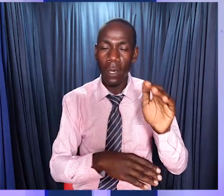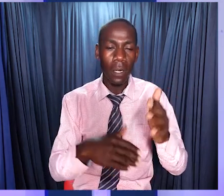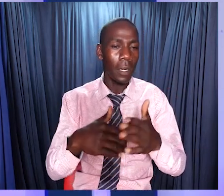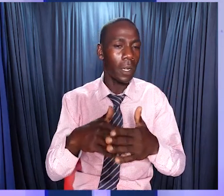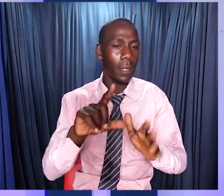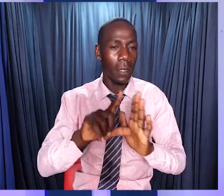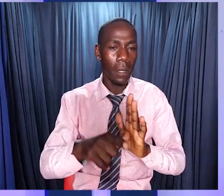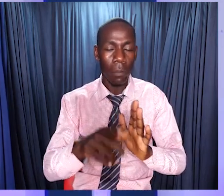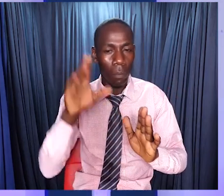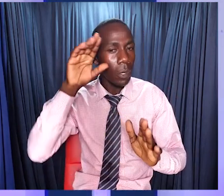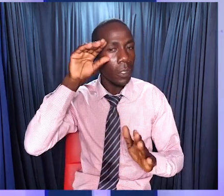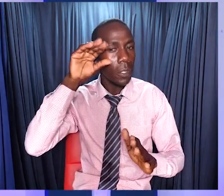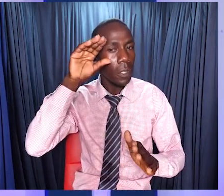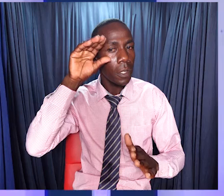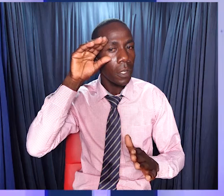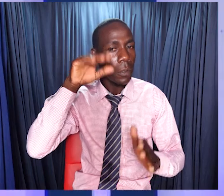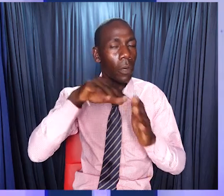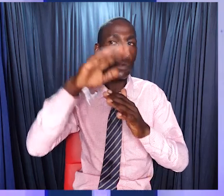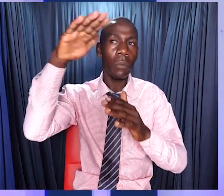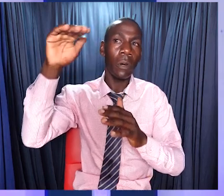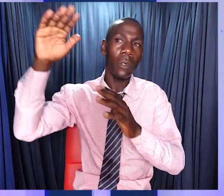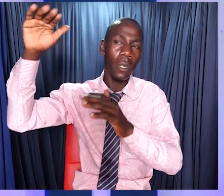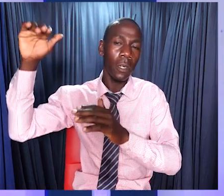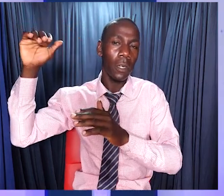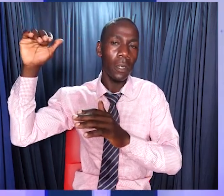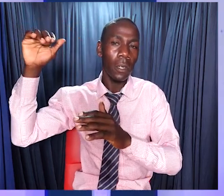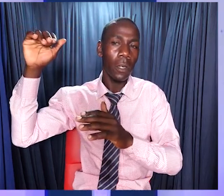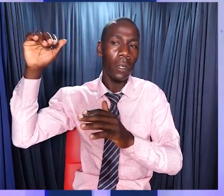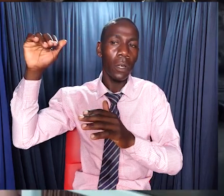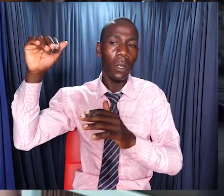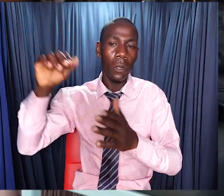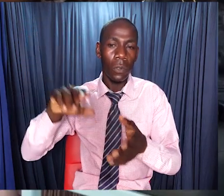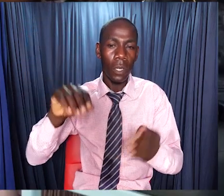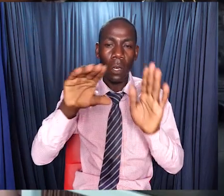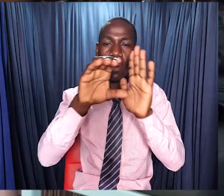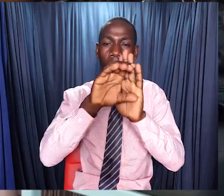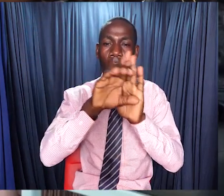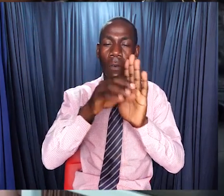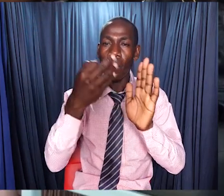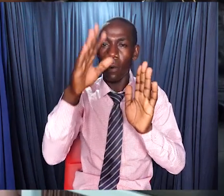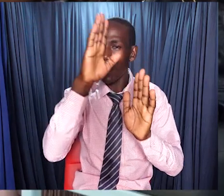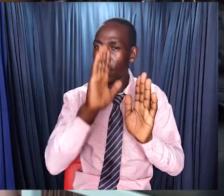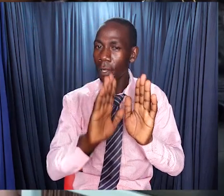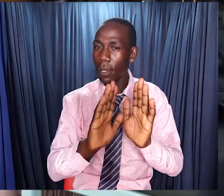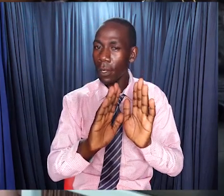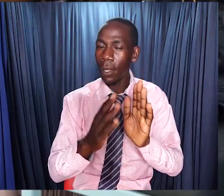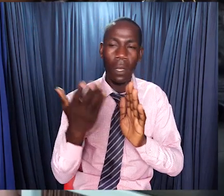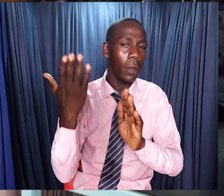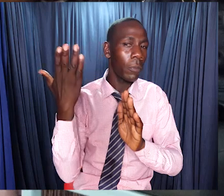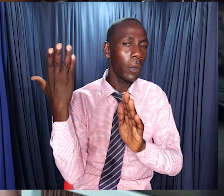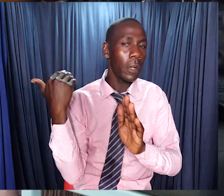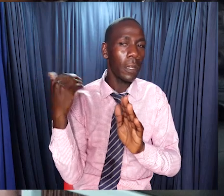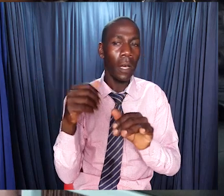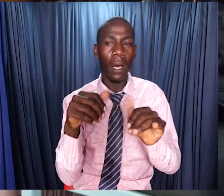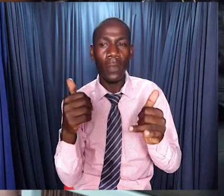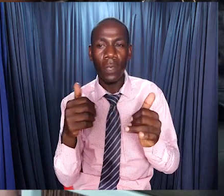later. Musa. Moses. Ameenda mlimani. Had gone to the mountains. Kuchukua amri za Mungu. To take the commandments of God. Kunyuma Kora na